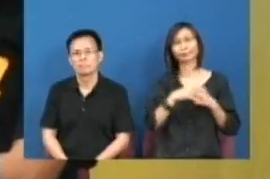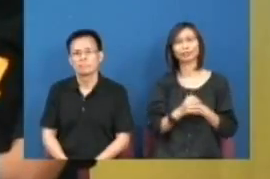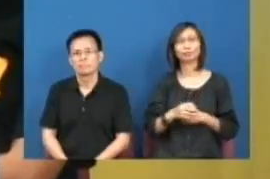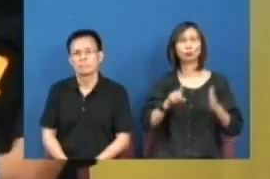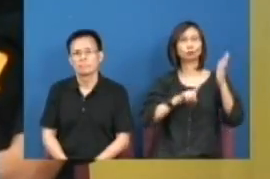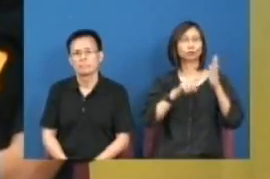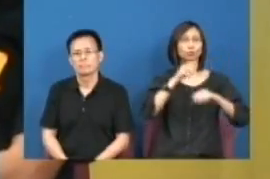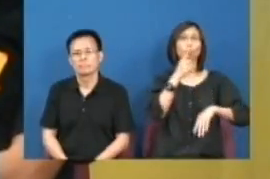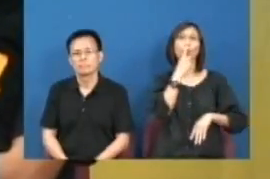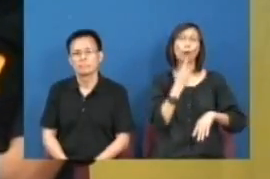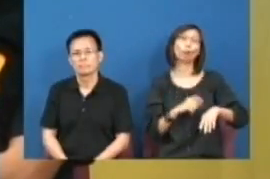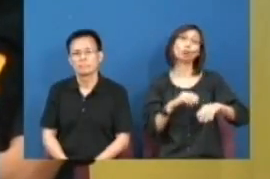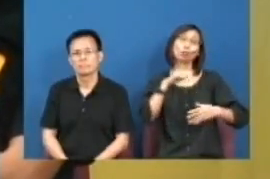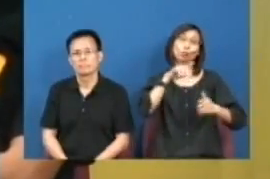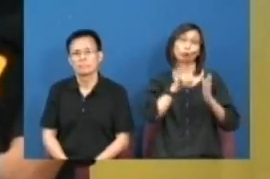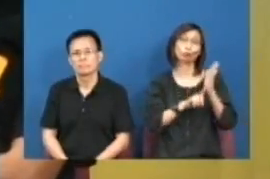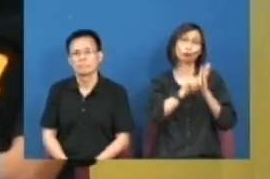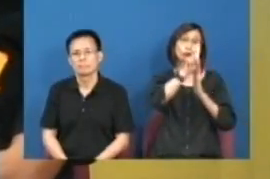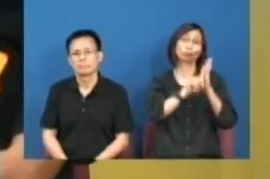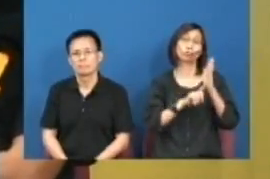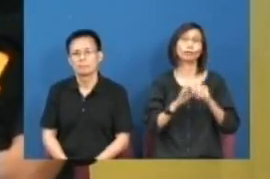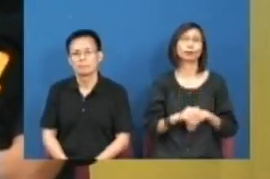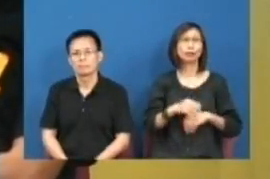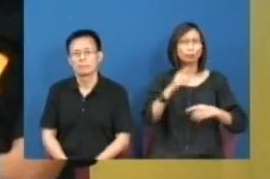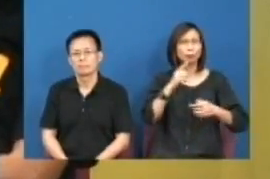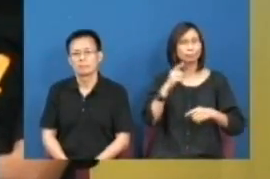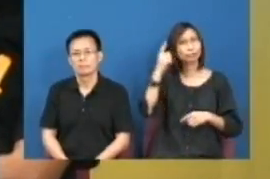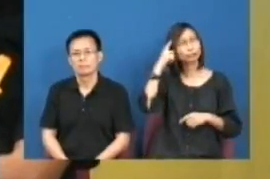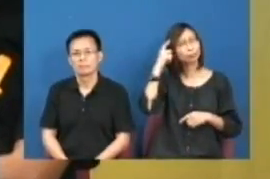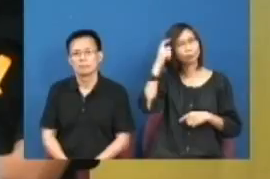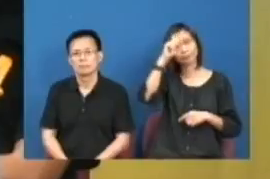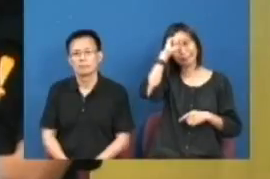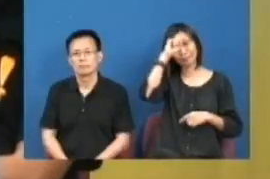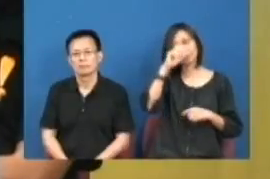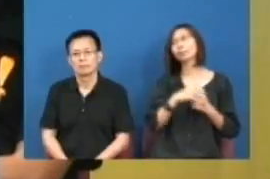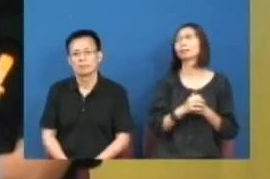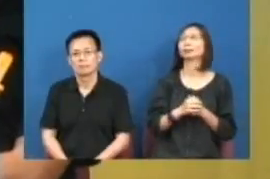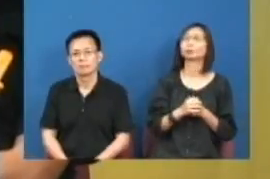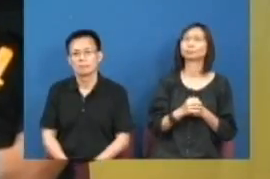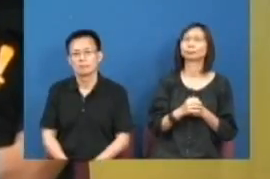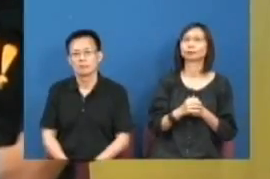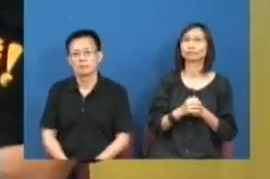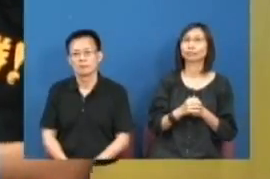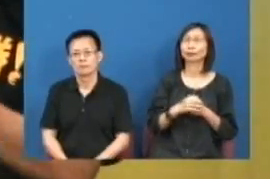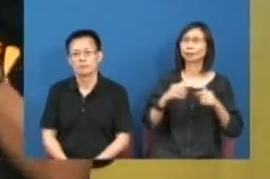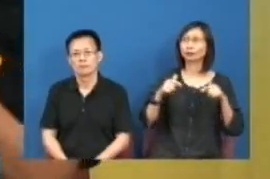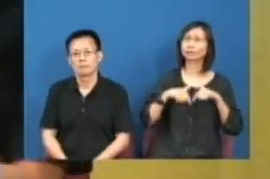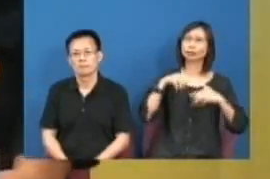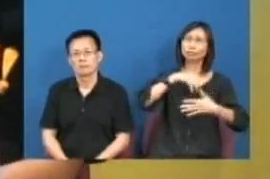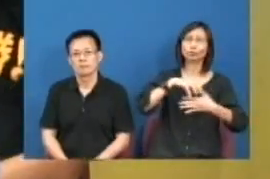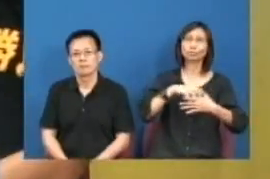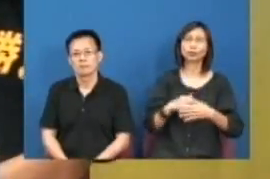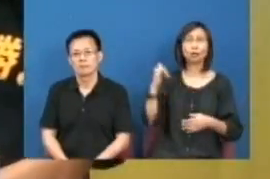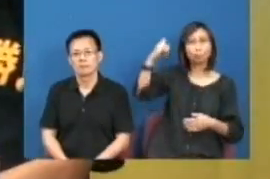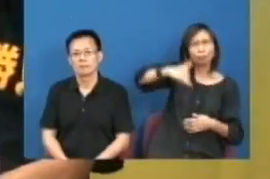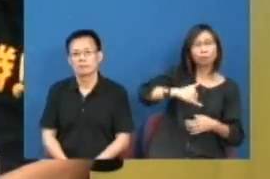波動啦？咁好印象記得就係話，阿興姐仍然都嗰一種咧心態就係話，你做乜落嚟唔見泛